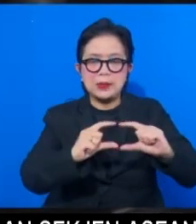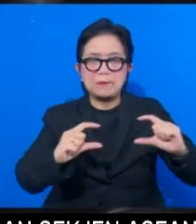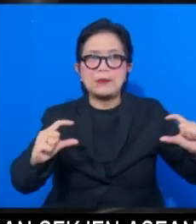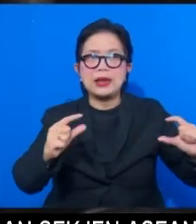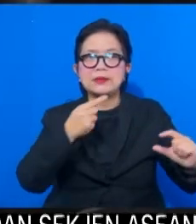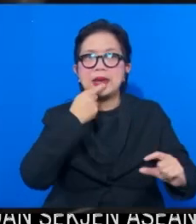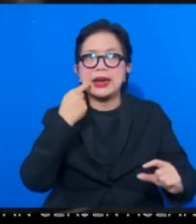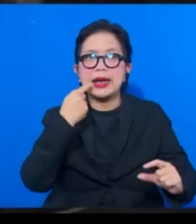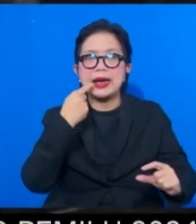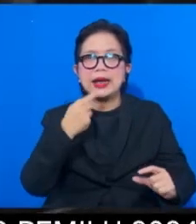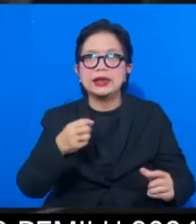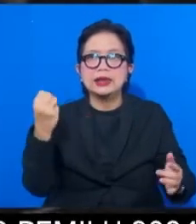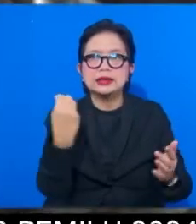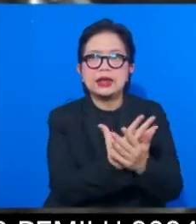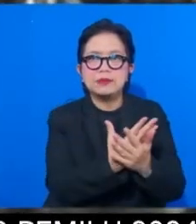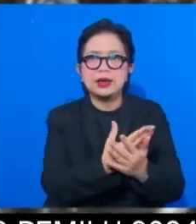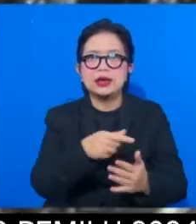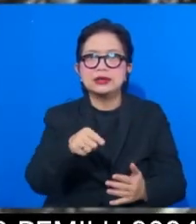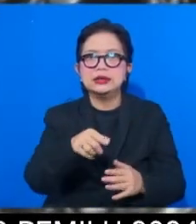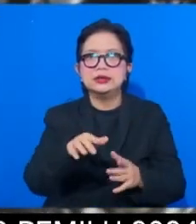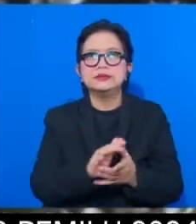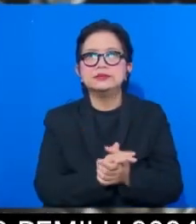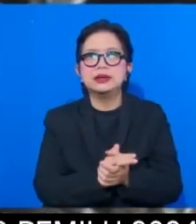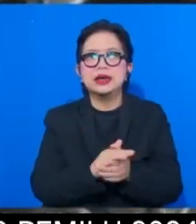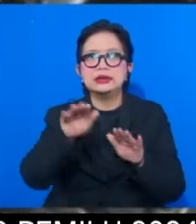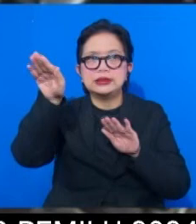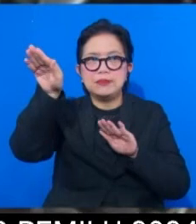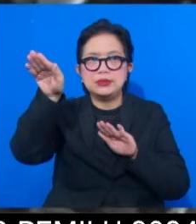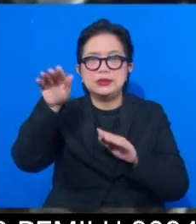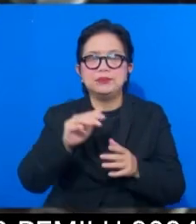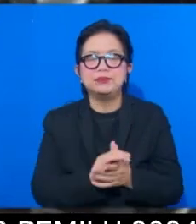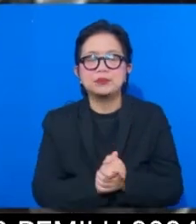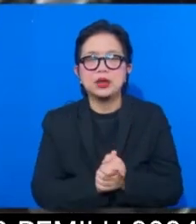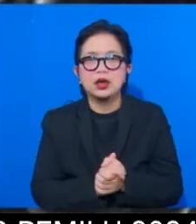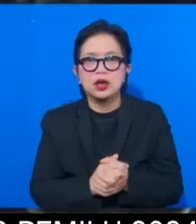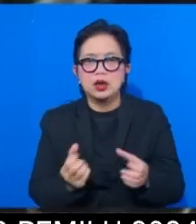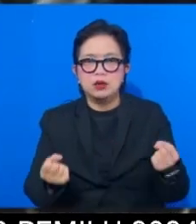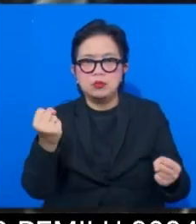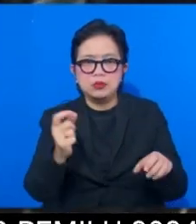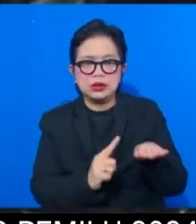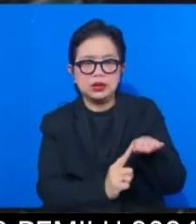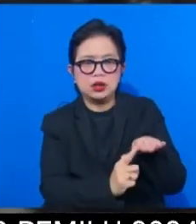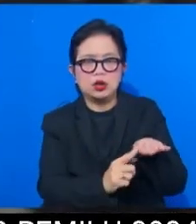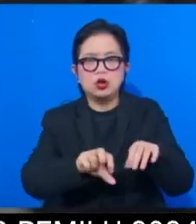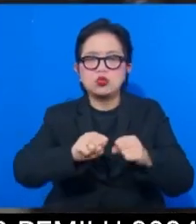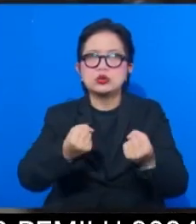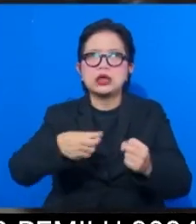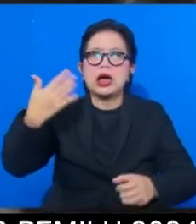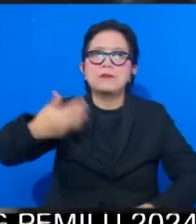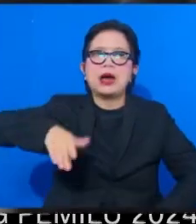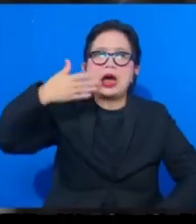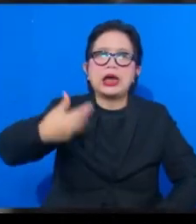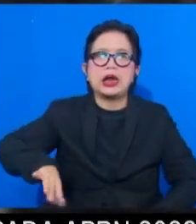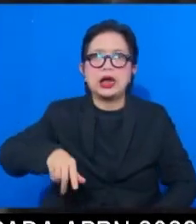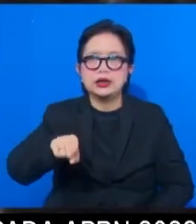reklame di kawasan Jalan Soekarno-Hatta Kamis malam. Bagian depan terutama di sebelah penumpang mengalami rusak berat.